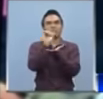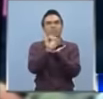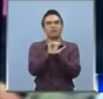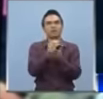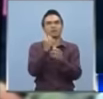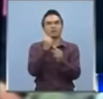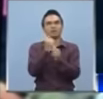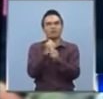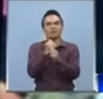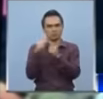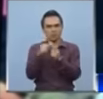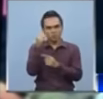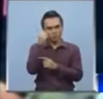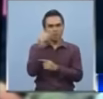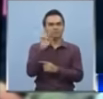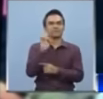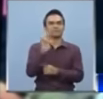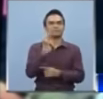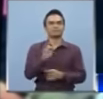7วัน